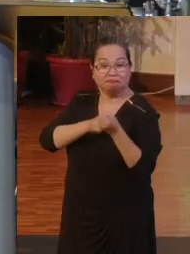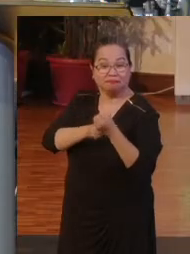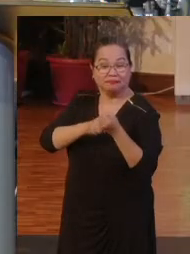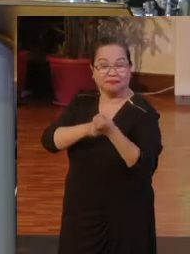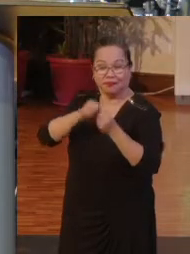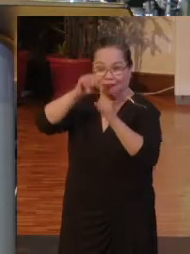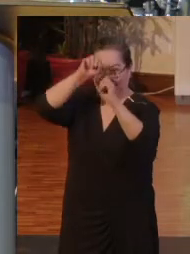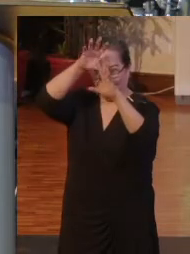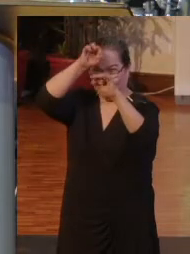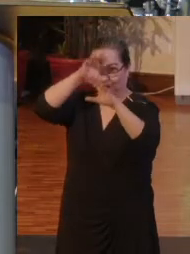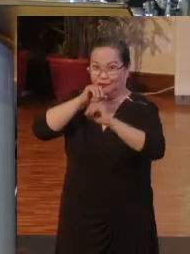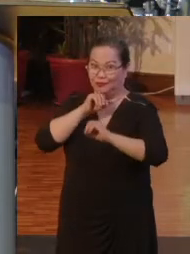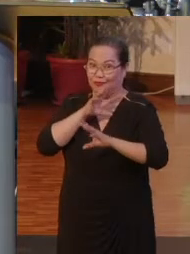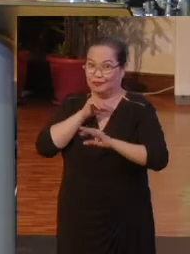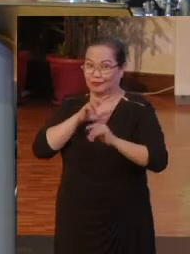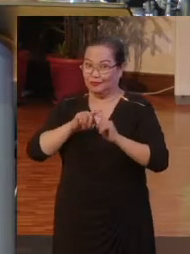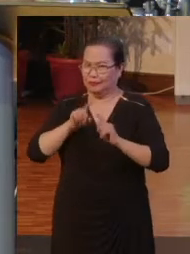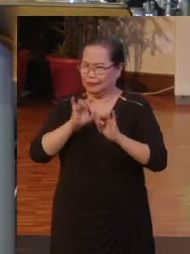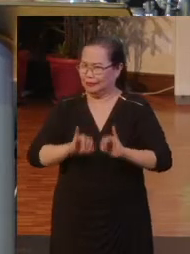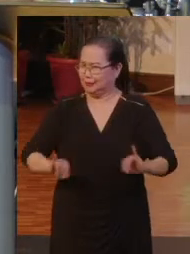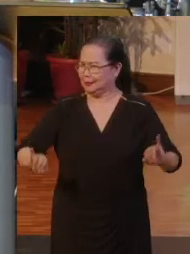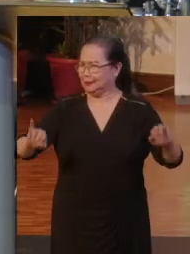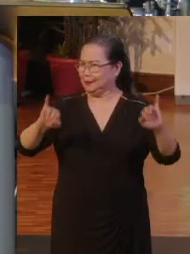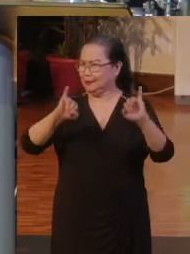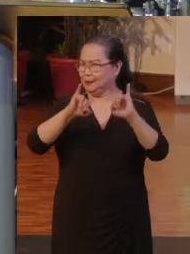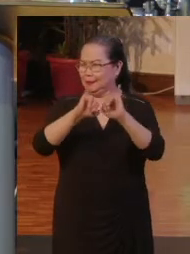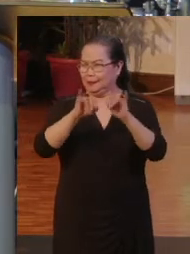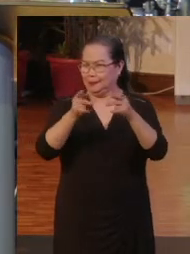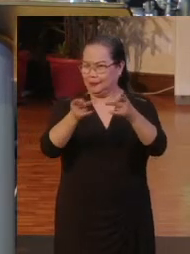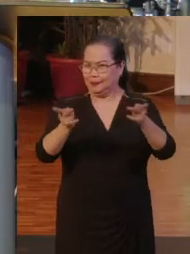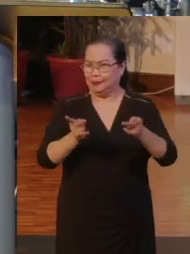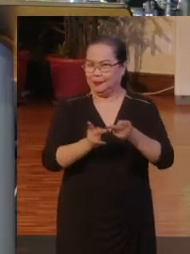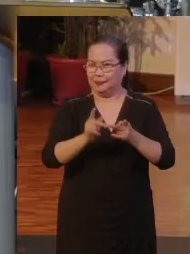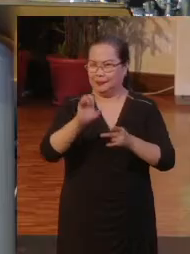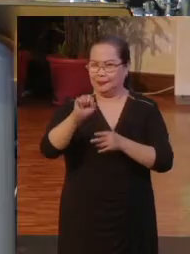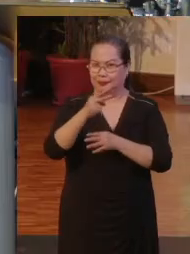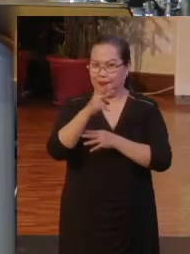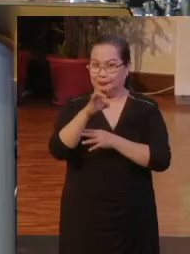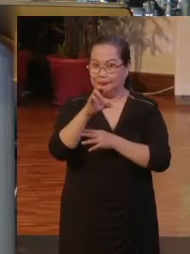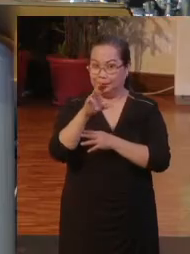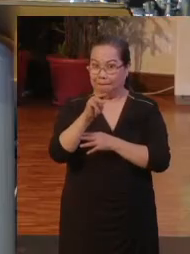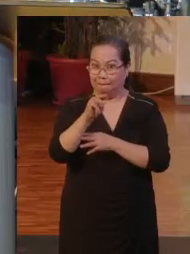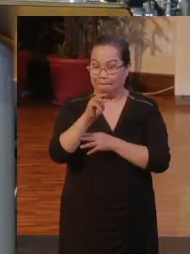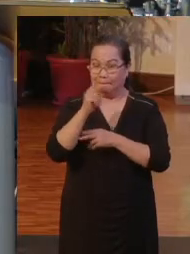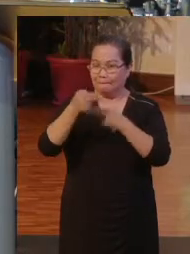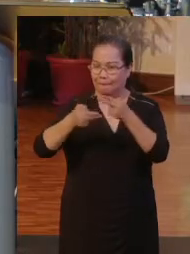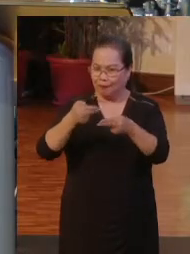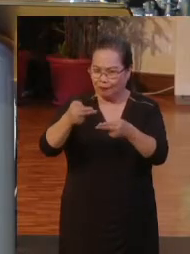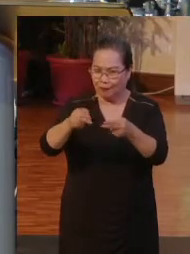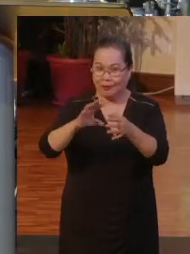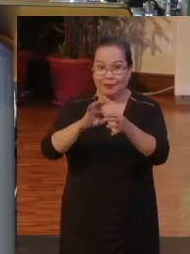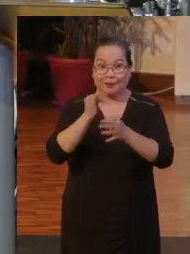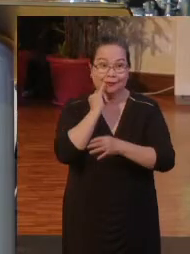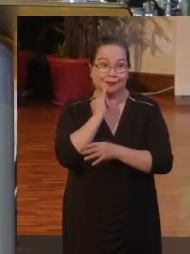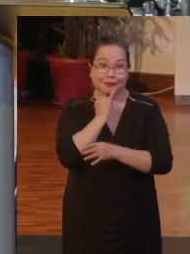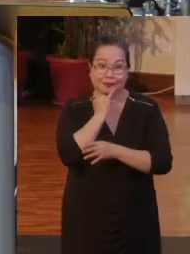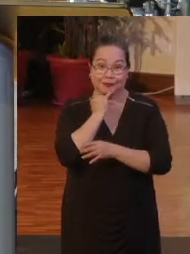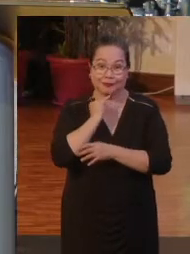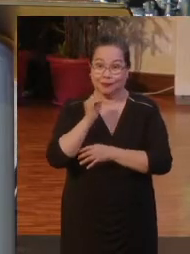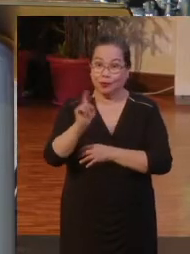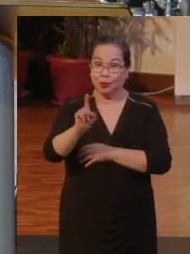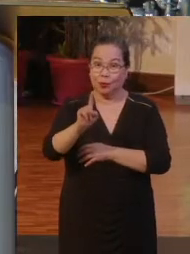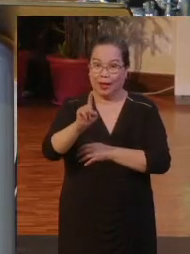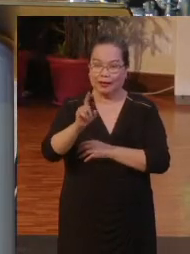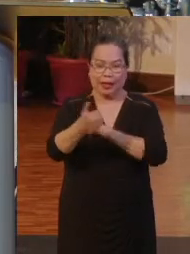ninuno. Mahalaga yung lugar ng Shechem sa kasaysayan ng bayan. Doon binigay